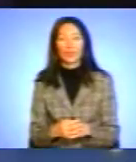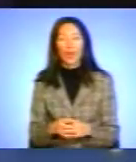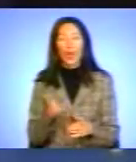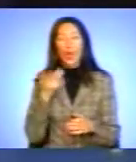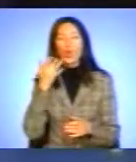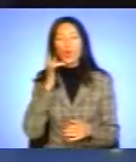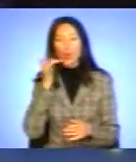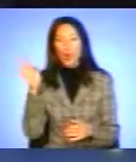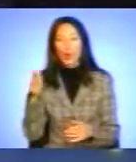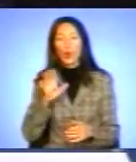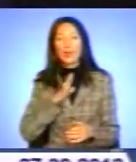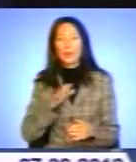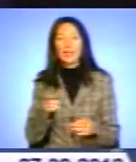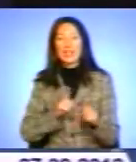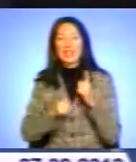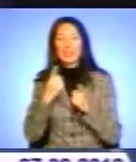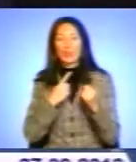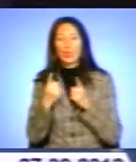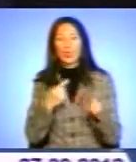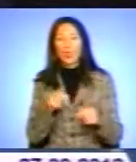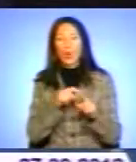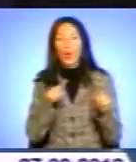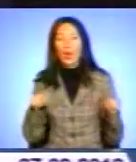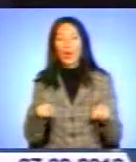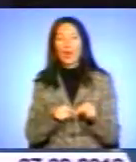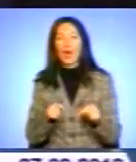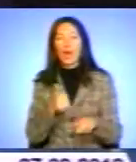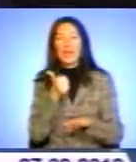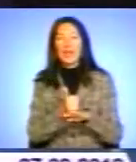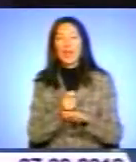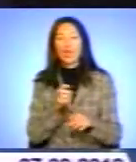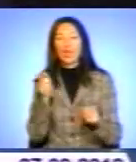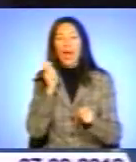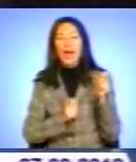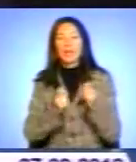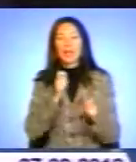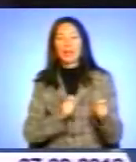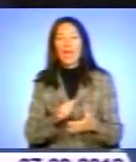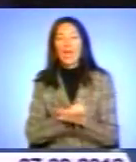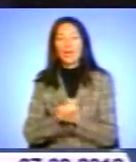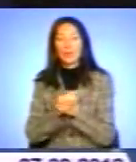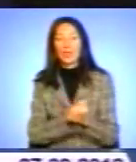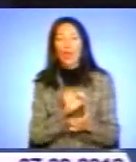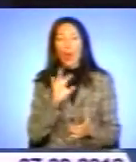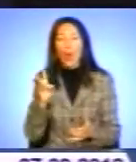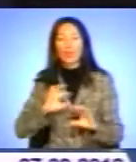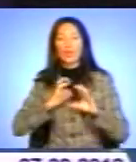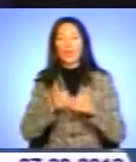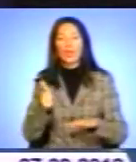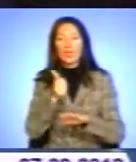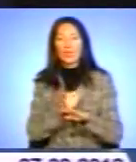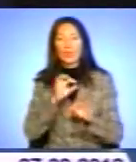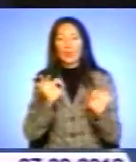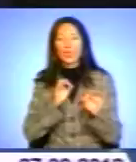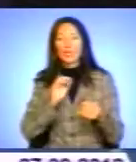Нью-Йорку тривали дискусії у рамках 67-ї Генеральної асамблеї ООН. Світові лідери розмовляли про складну ситуацію у Сирії